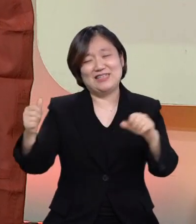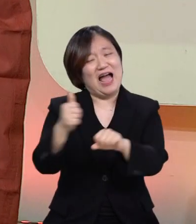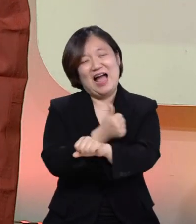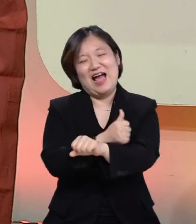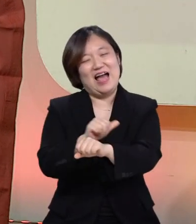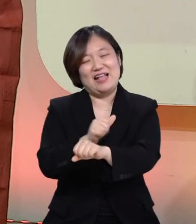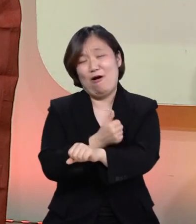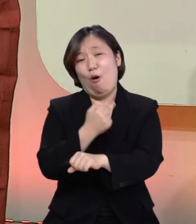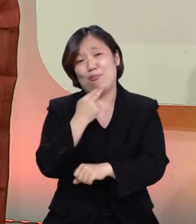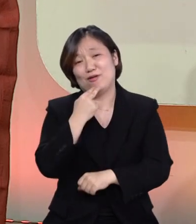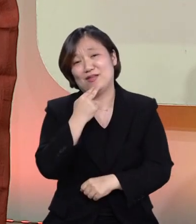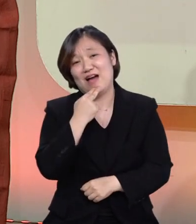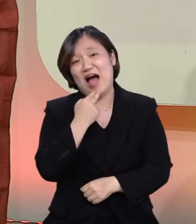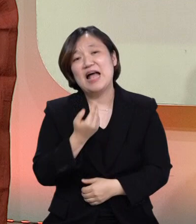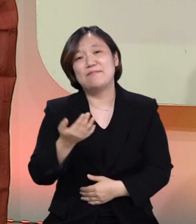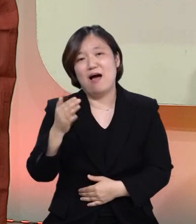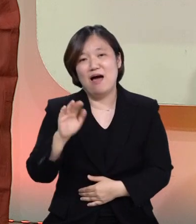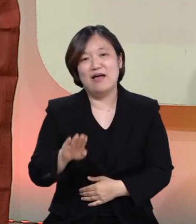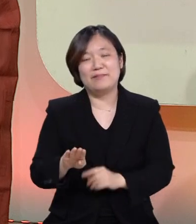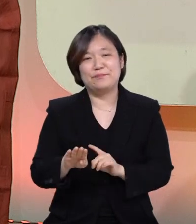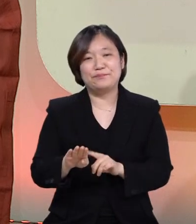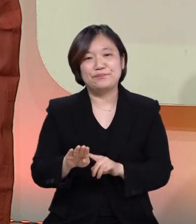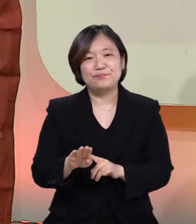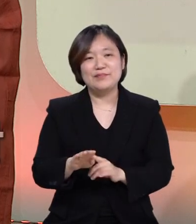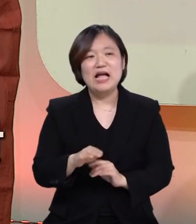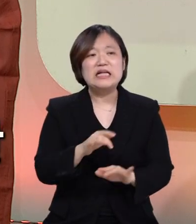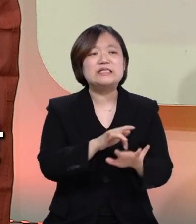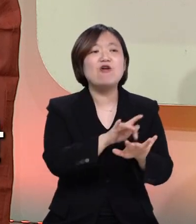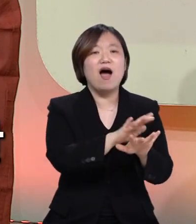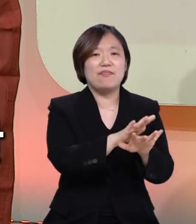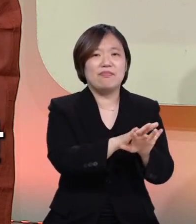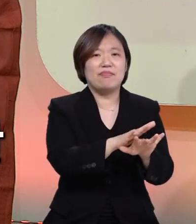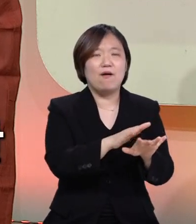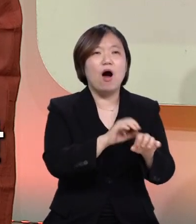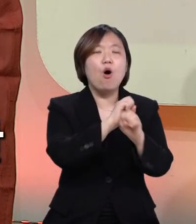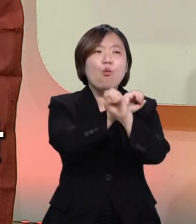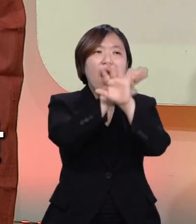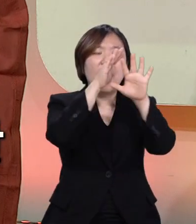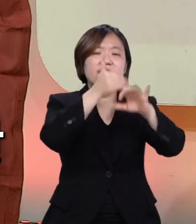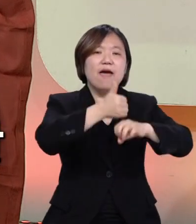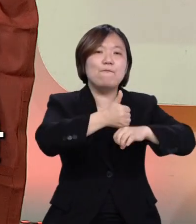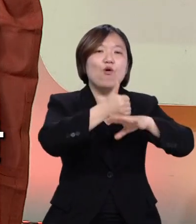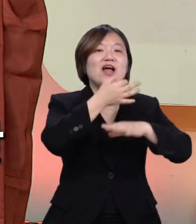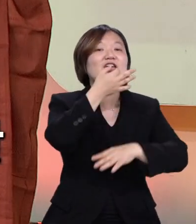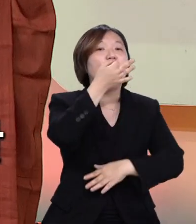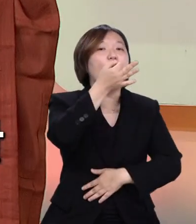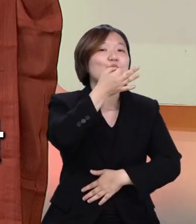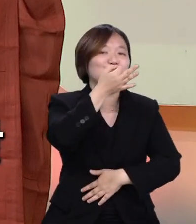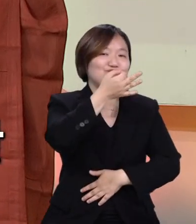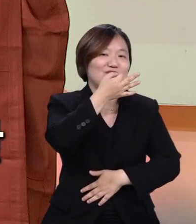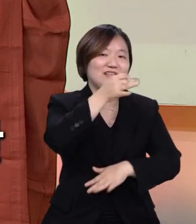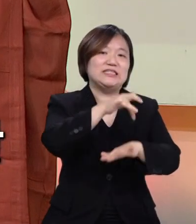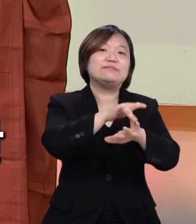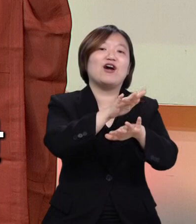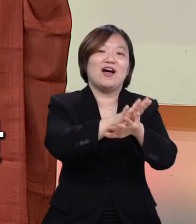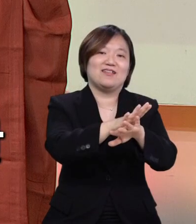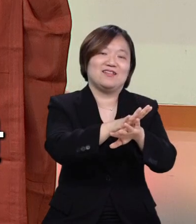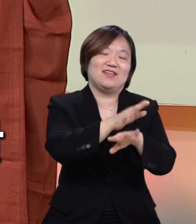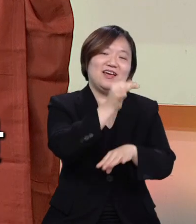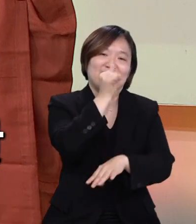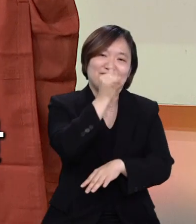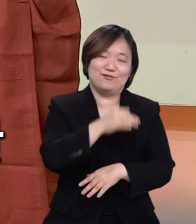다니셨지만 항상 입버릇처럼 관세음보살 관세음보살 염불하던 습관이 있으셨대요